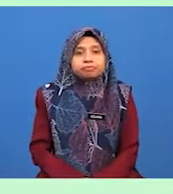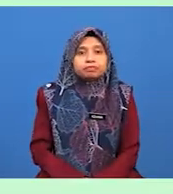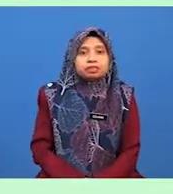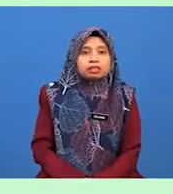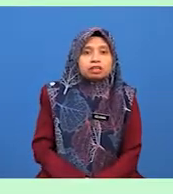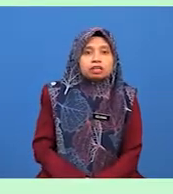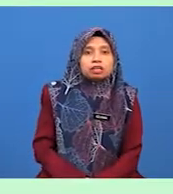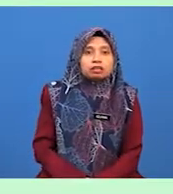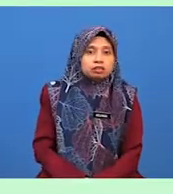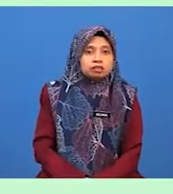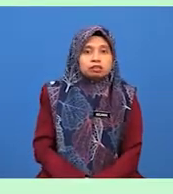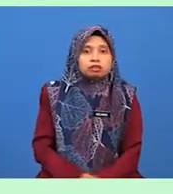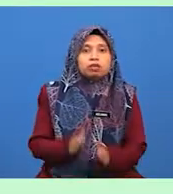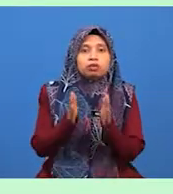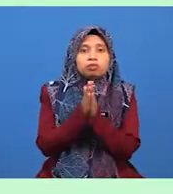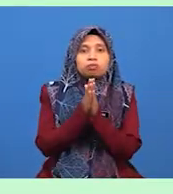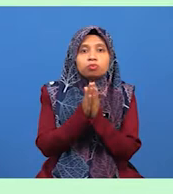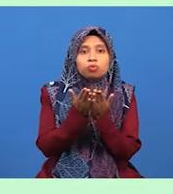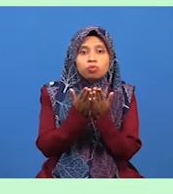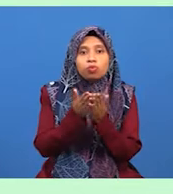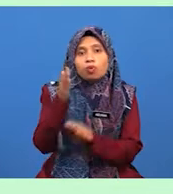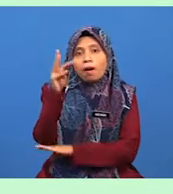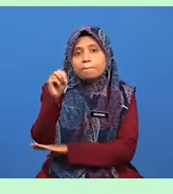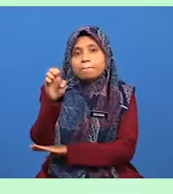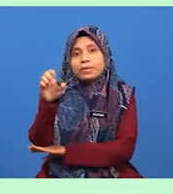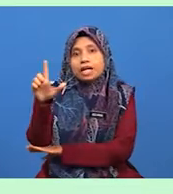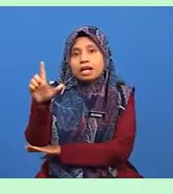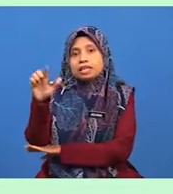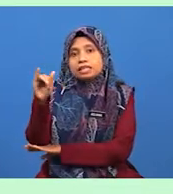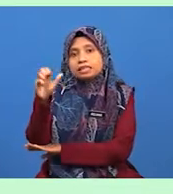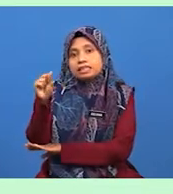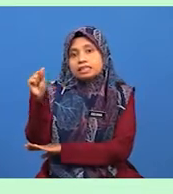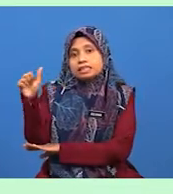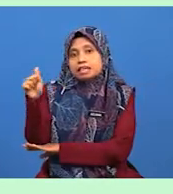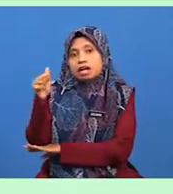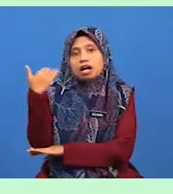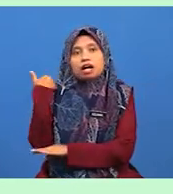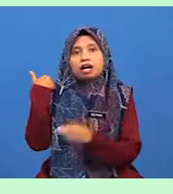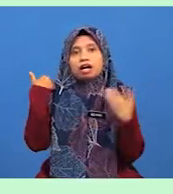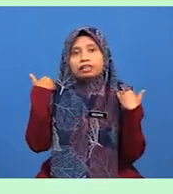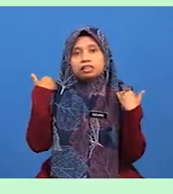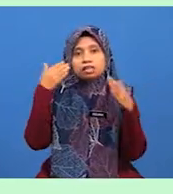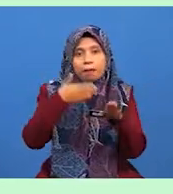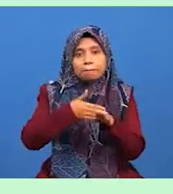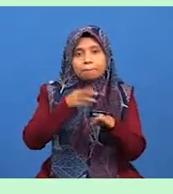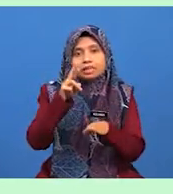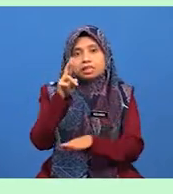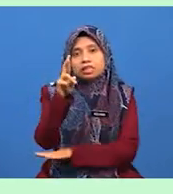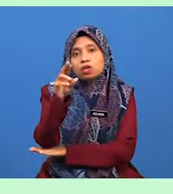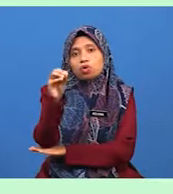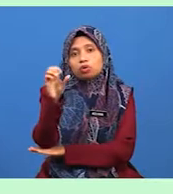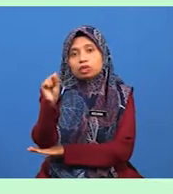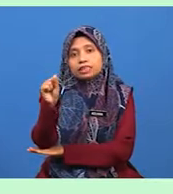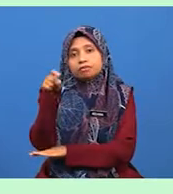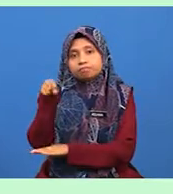Buku Melissa ada pada Rose. Kata sendi nama pada dalam ayat